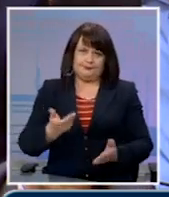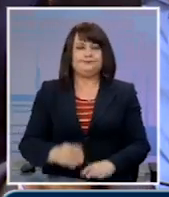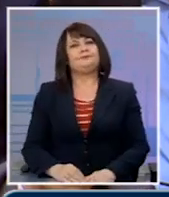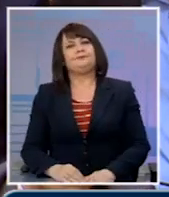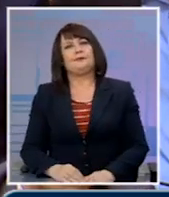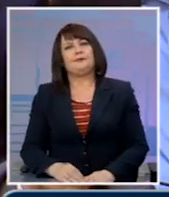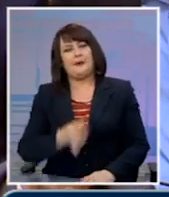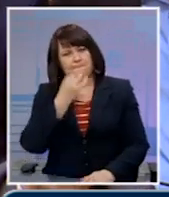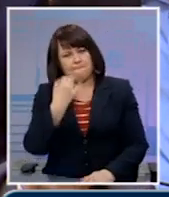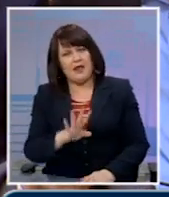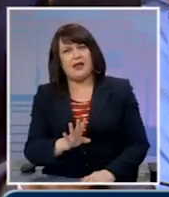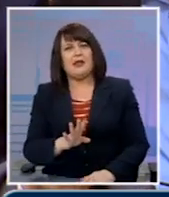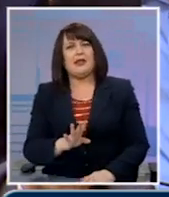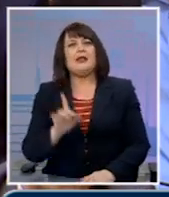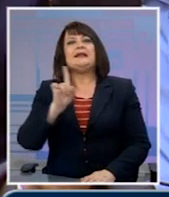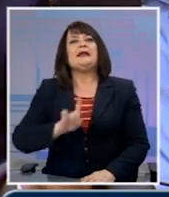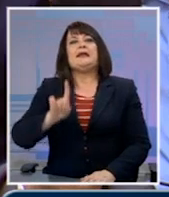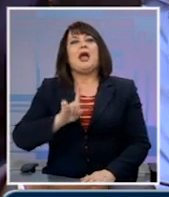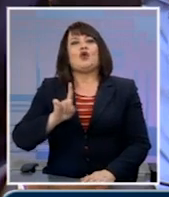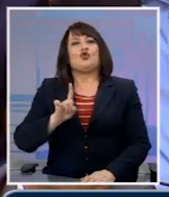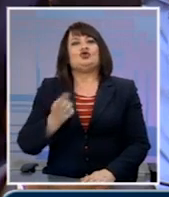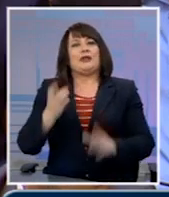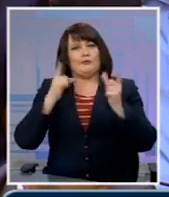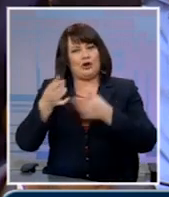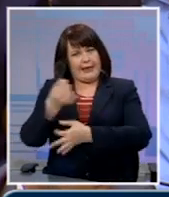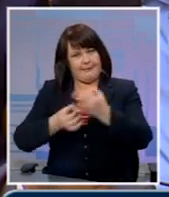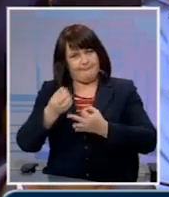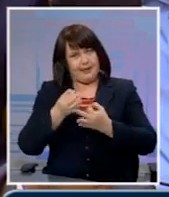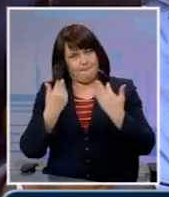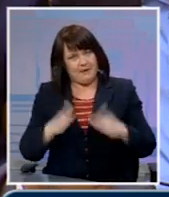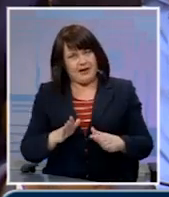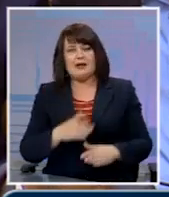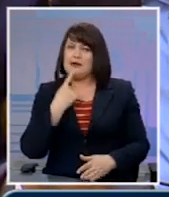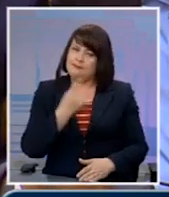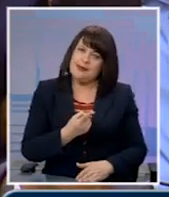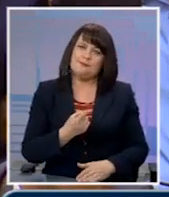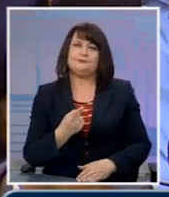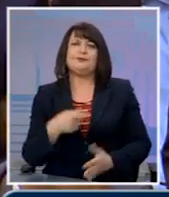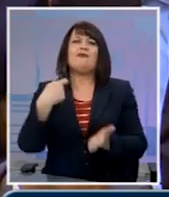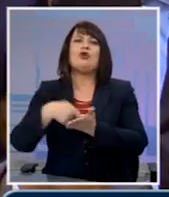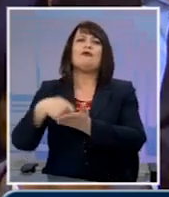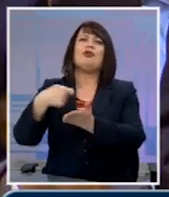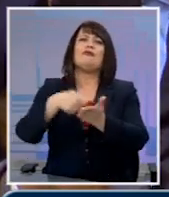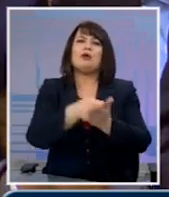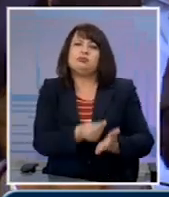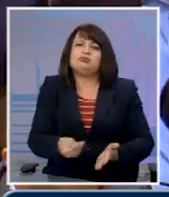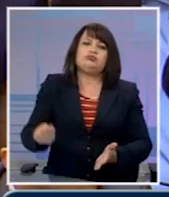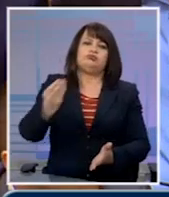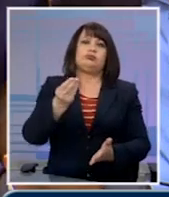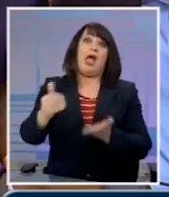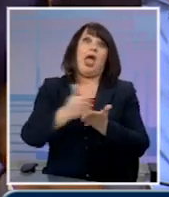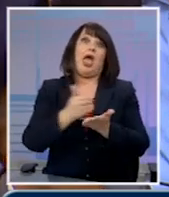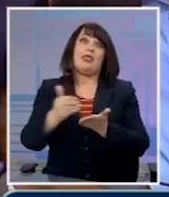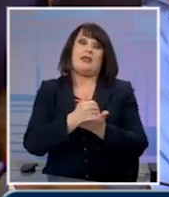είπε και ο κύριος μητσοτάκης στην ομιλία του οποίου θα αναφερθώ ότι είναι η φόρο αυτοί εξαιρετικά